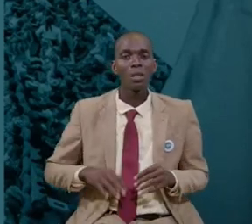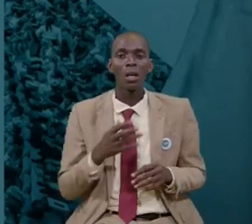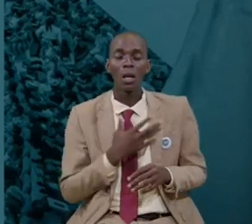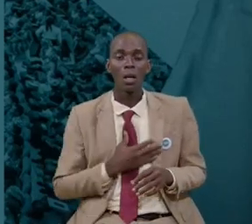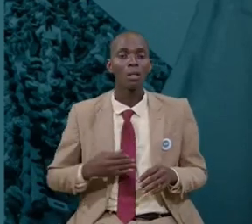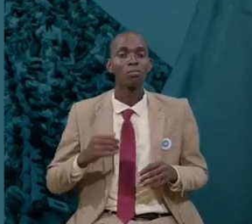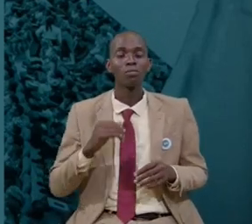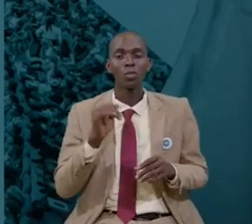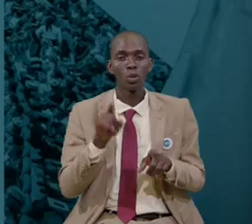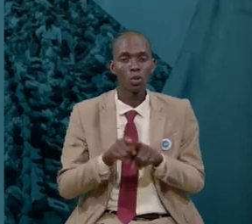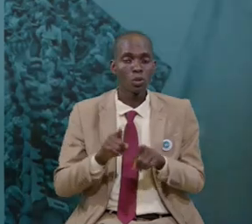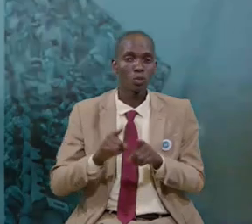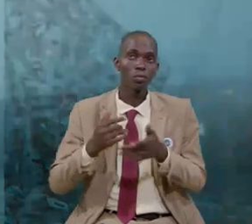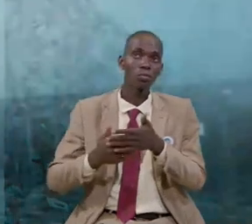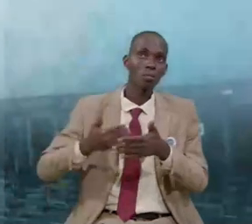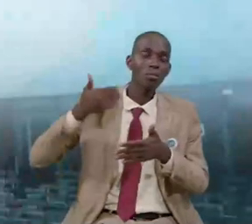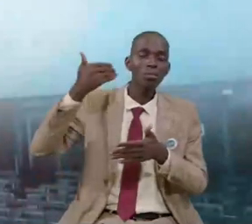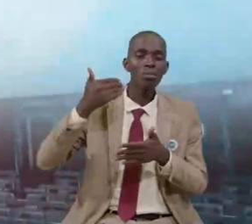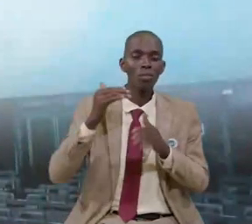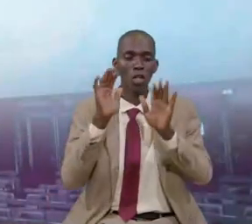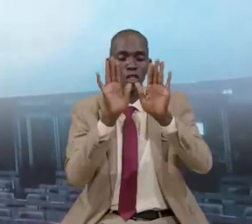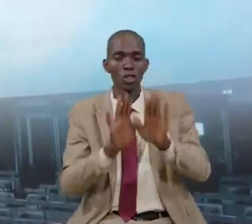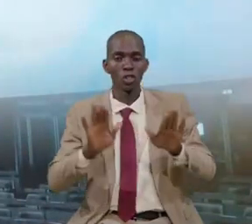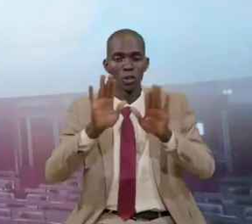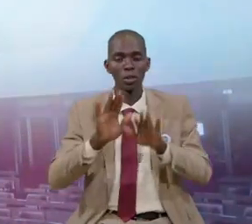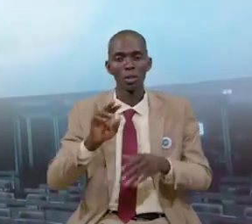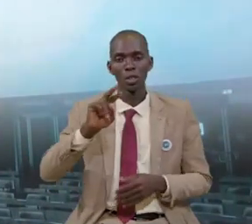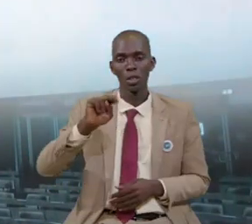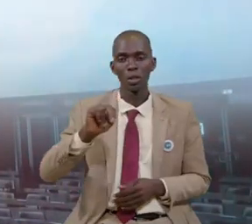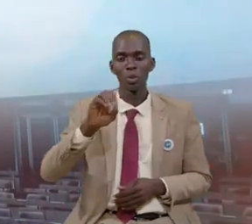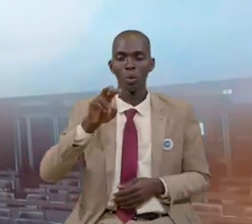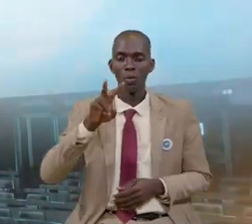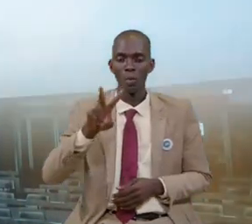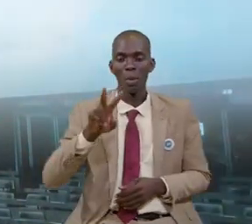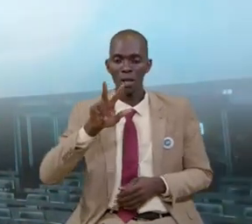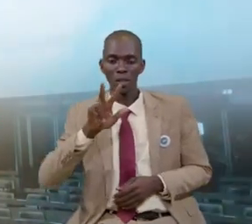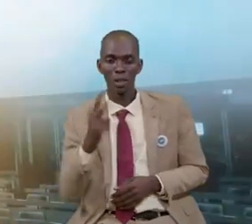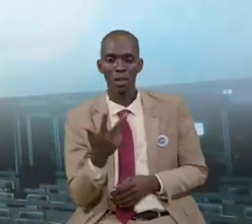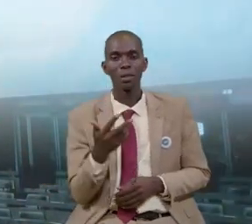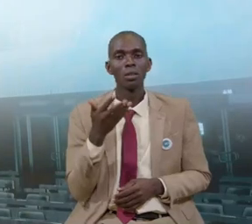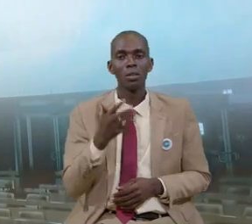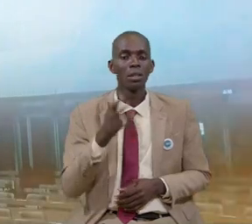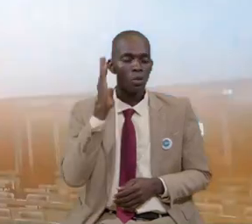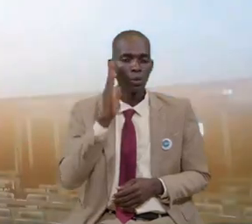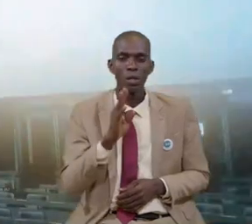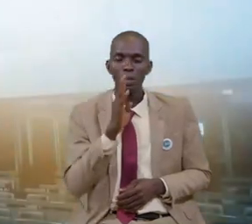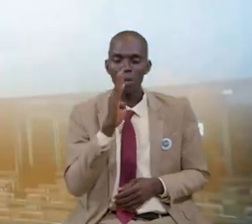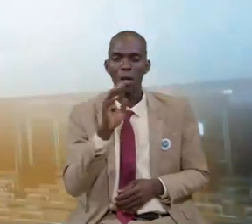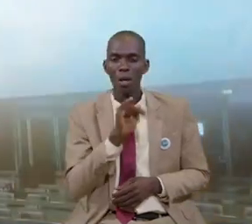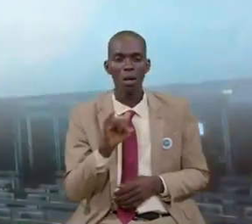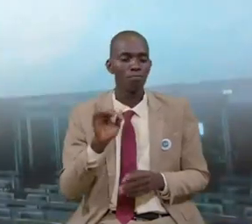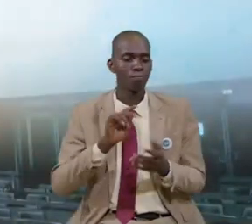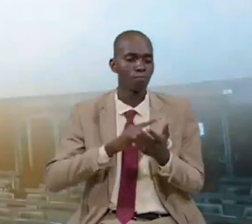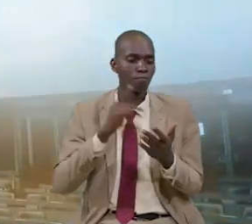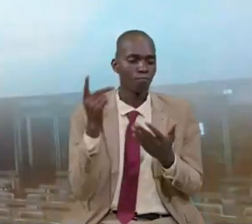Il y aura également le banquet des croyants le dimanche 3 novembre 2024 pour tous